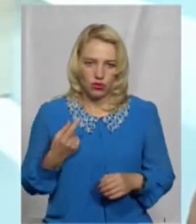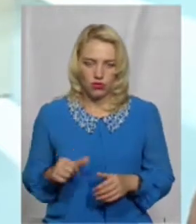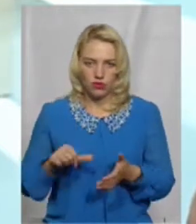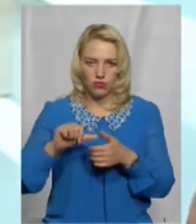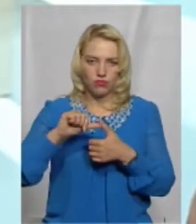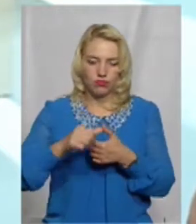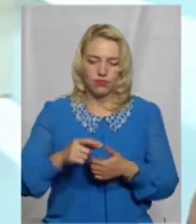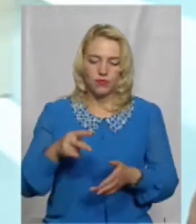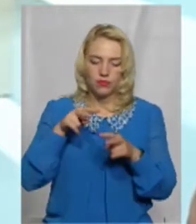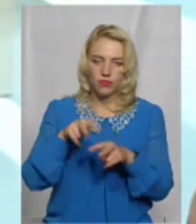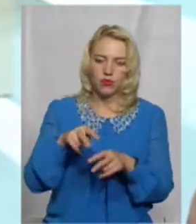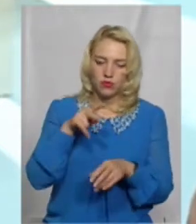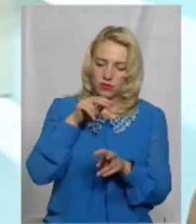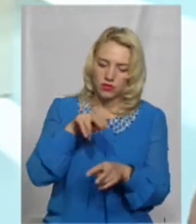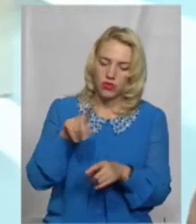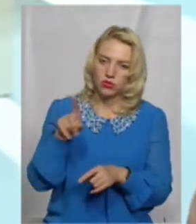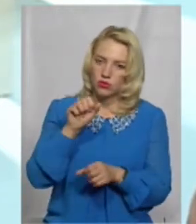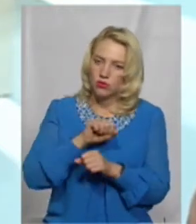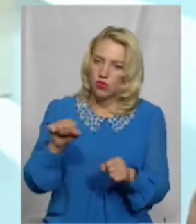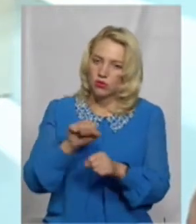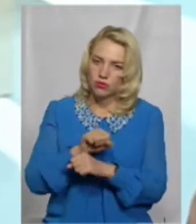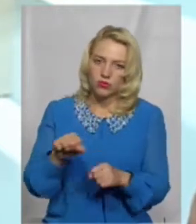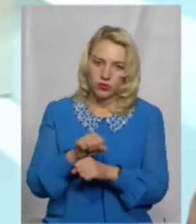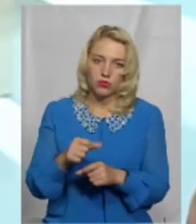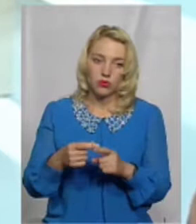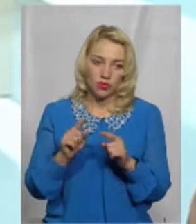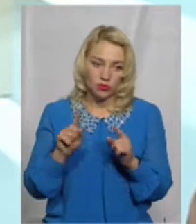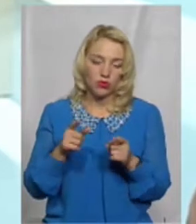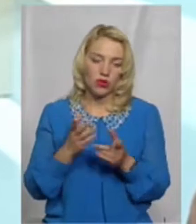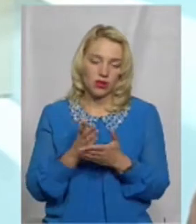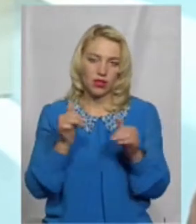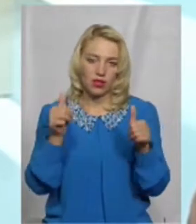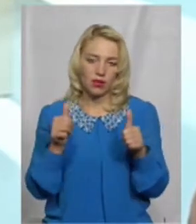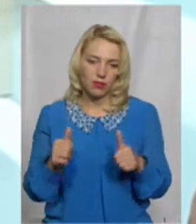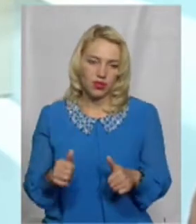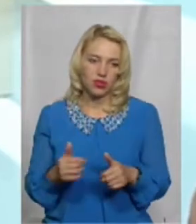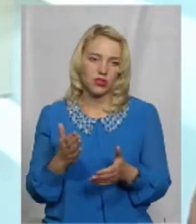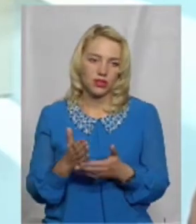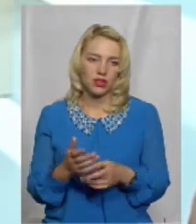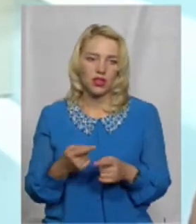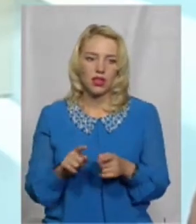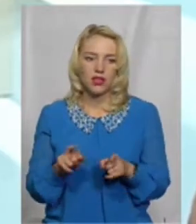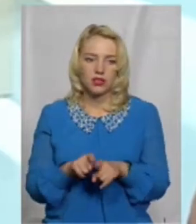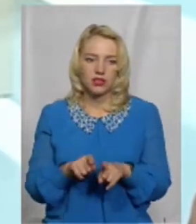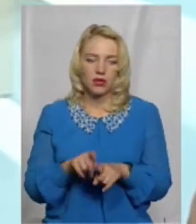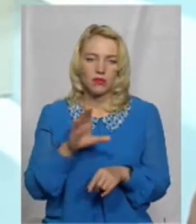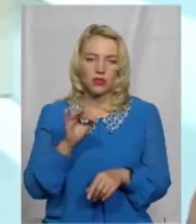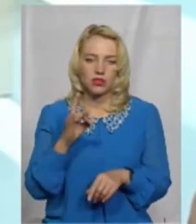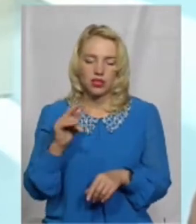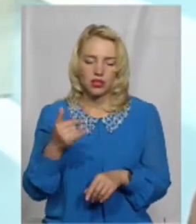свого доглядальника, щоб він стояв і щоб їм це пояснював. На те в нас є таблички поцеплені, я думаю, так само Сергія,